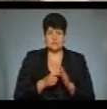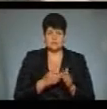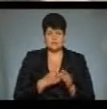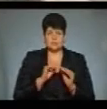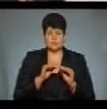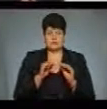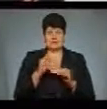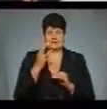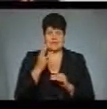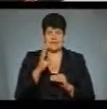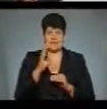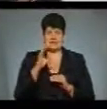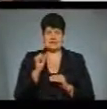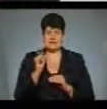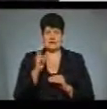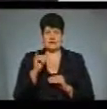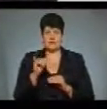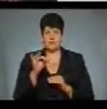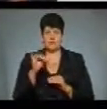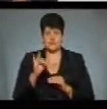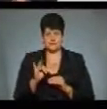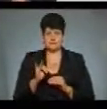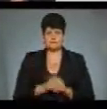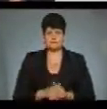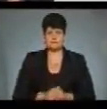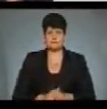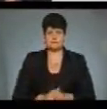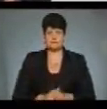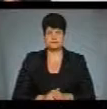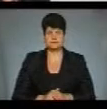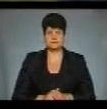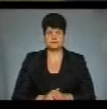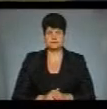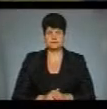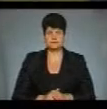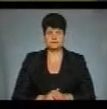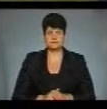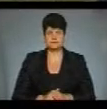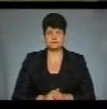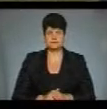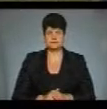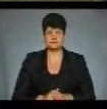3 сакури. Так, а лопата? Орудія,